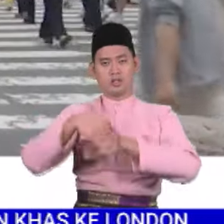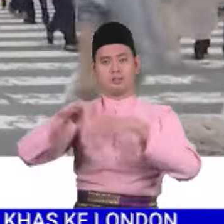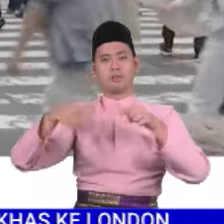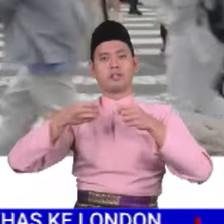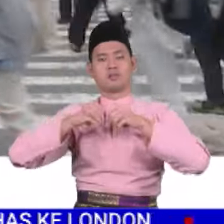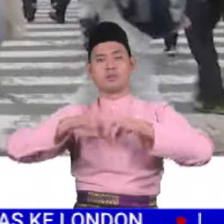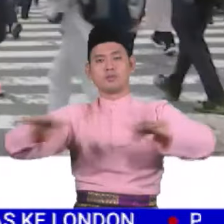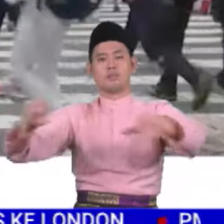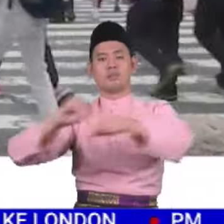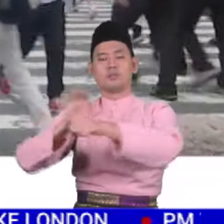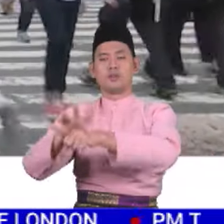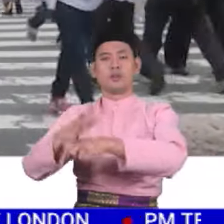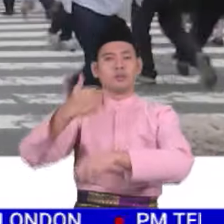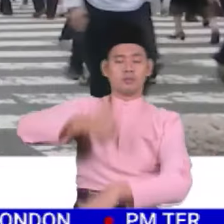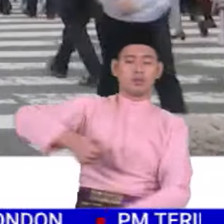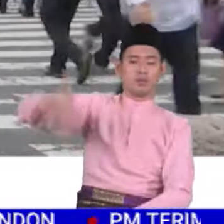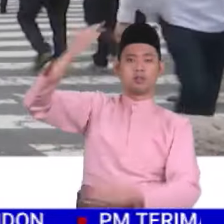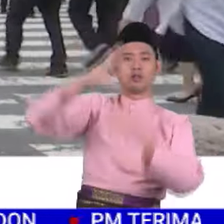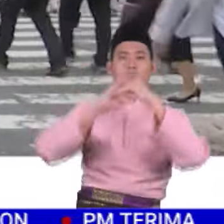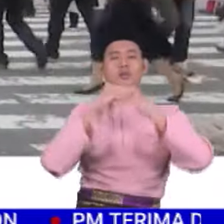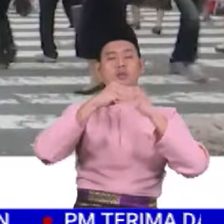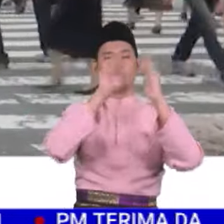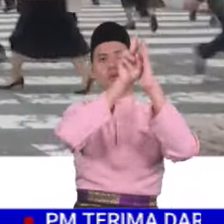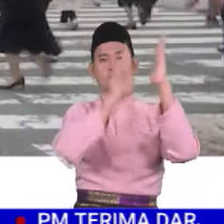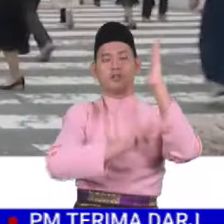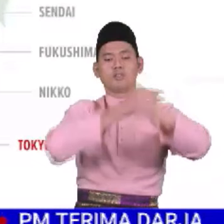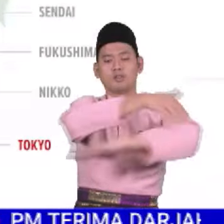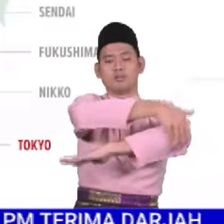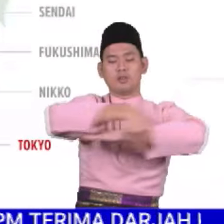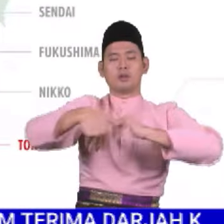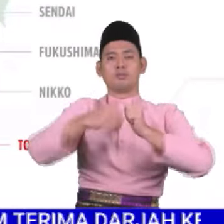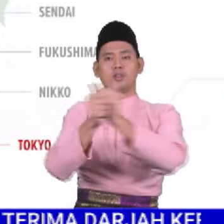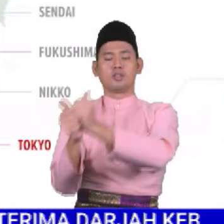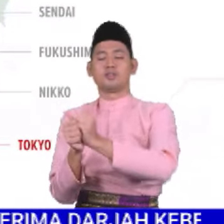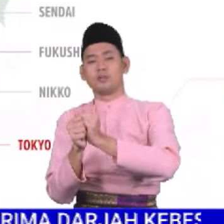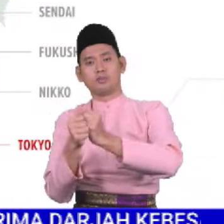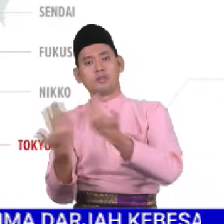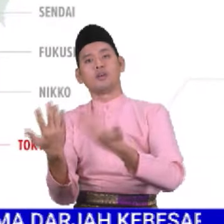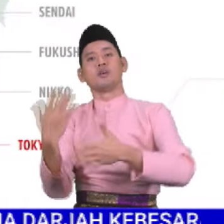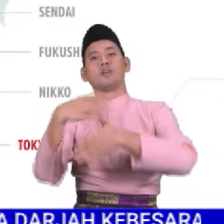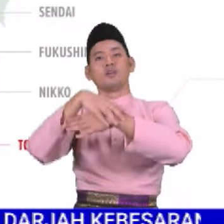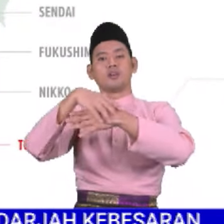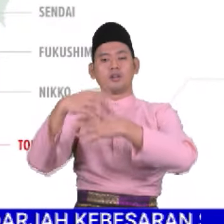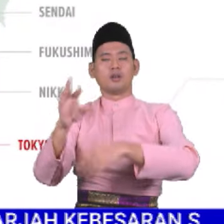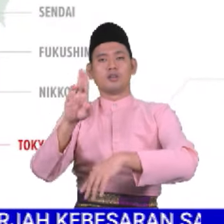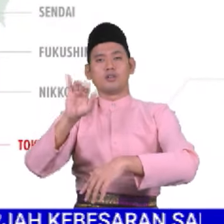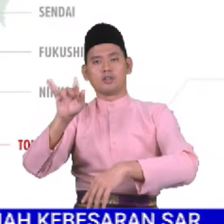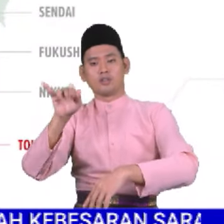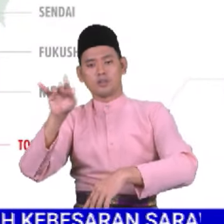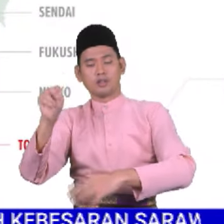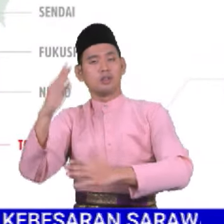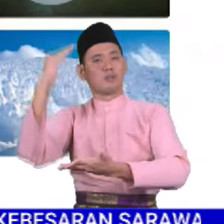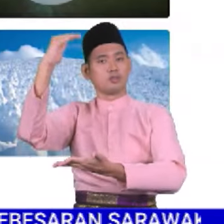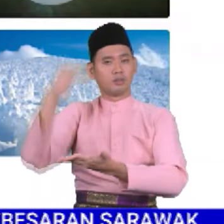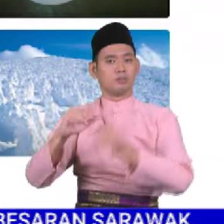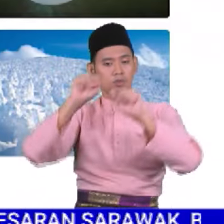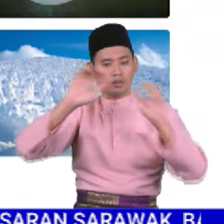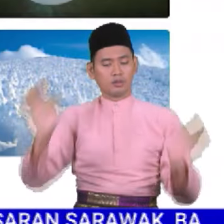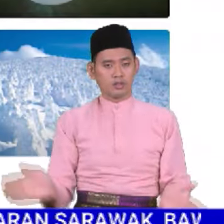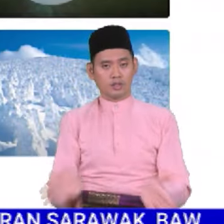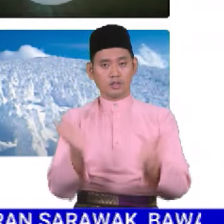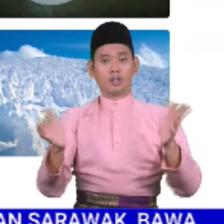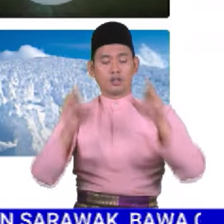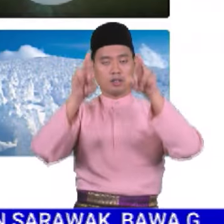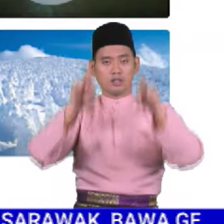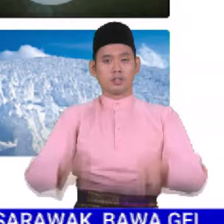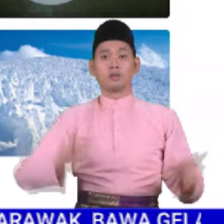Fumi Matsumoto, kelonggaran peraturan sempadan bersama nilai mata wang yen yang merosot bukan hanya bakal mendorong rakyat Malaysia malah